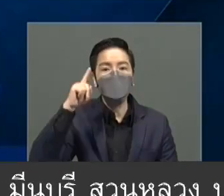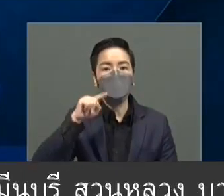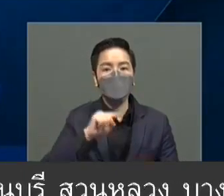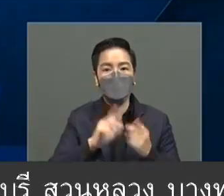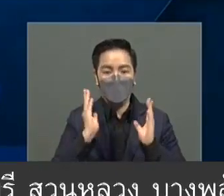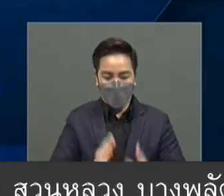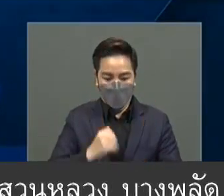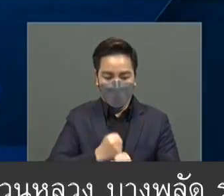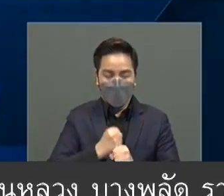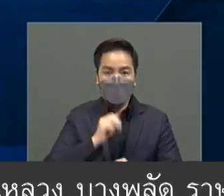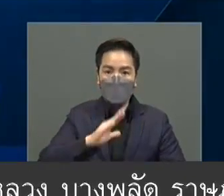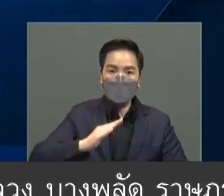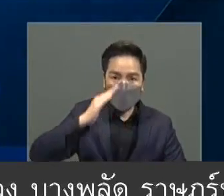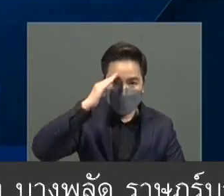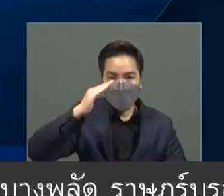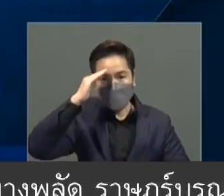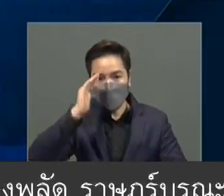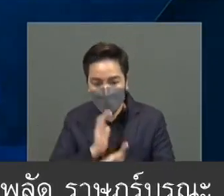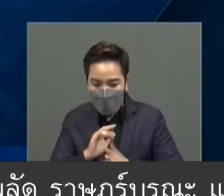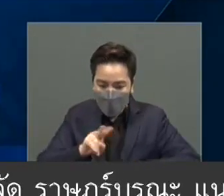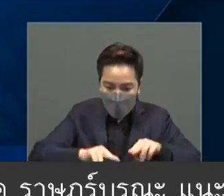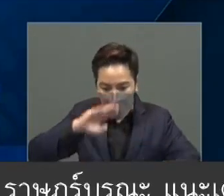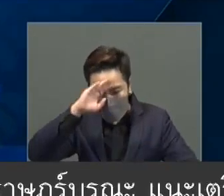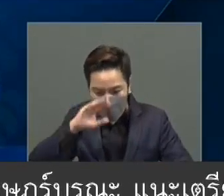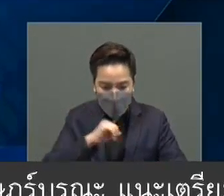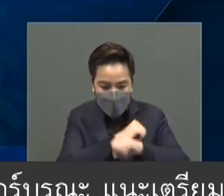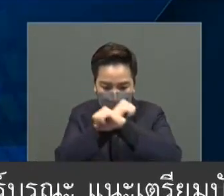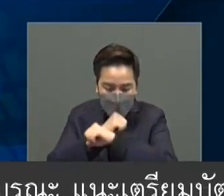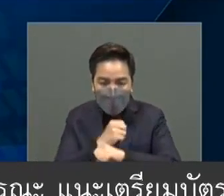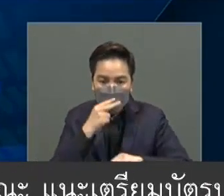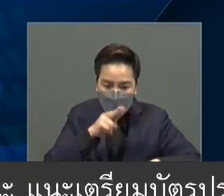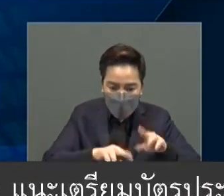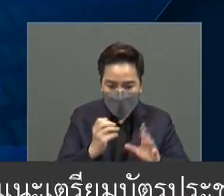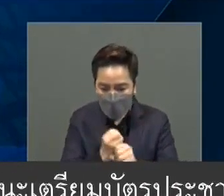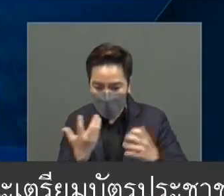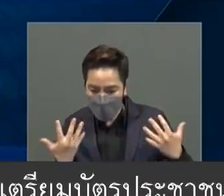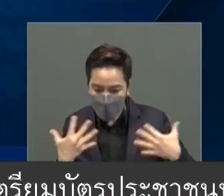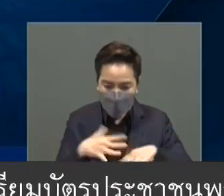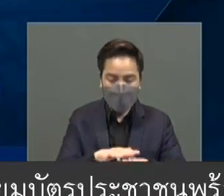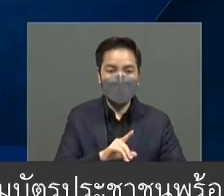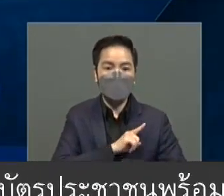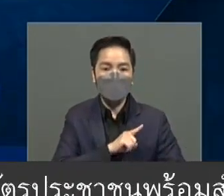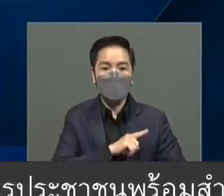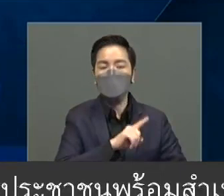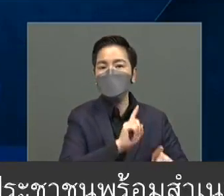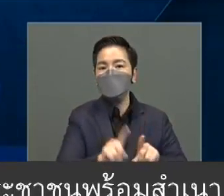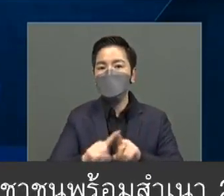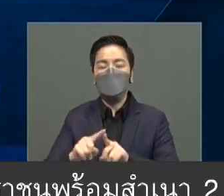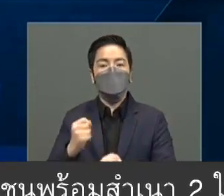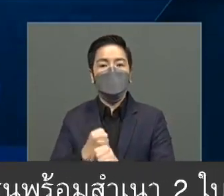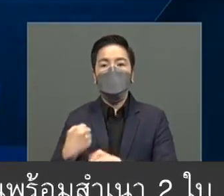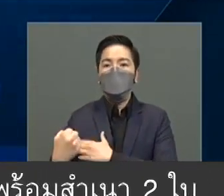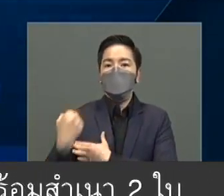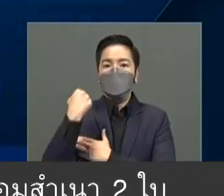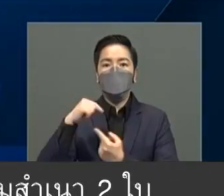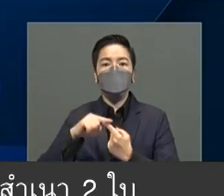สูงบ้างเสี่ยงต่ำบ้างรวมถึงคนที่รอฉีดวัคซีนที่ตอนนี้ถูกระบุว่าได้รับการจัดส